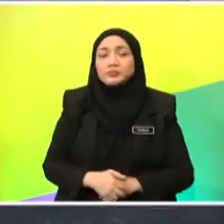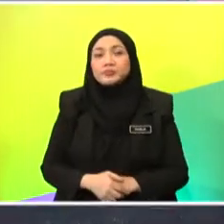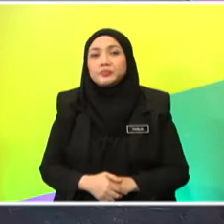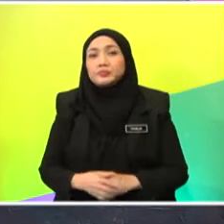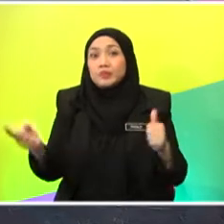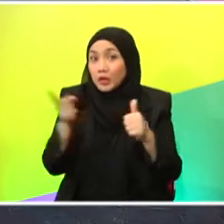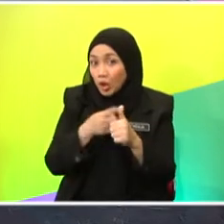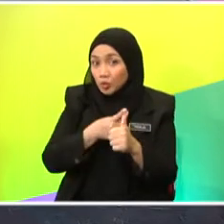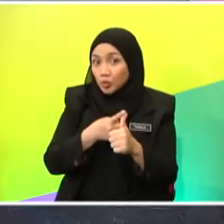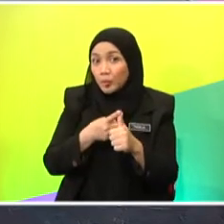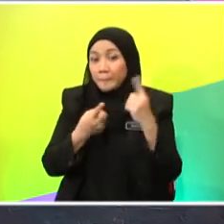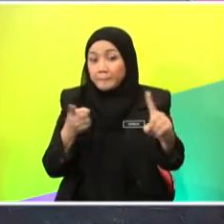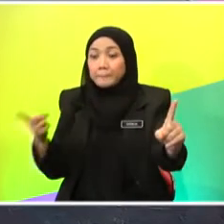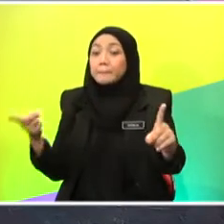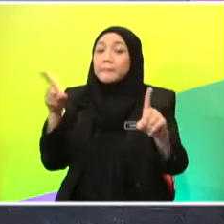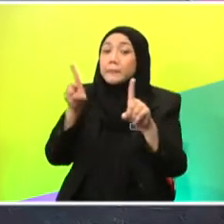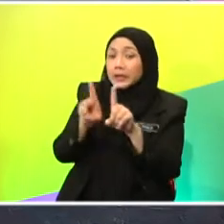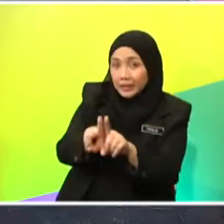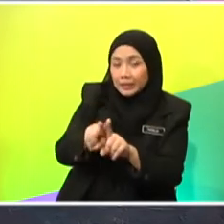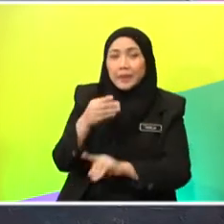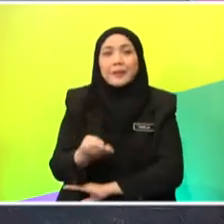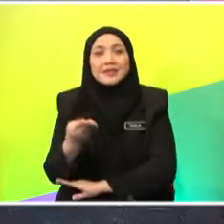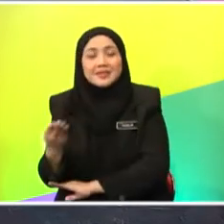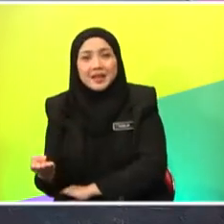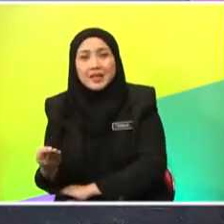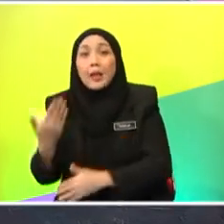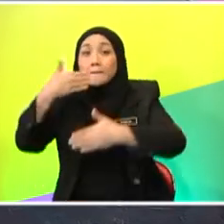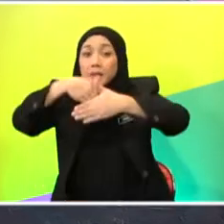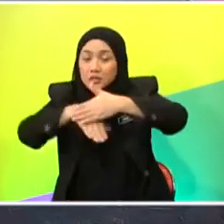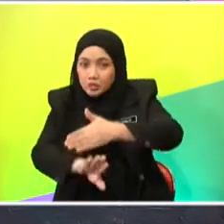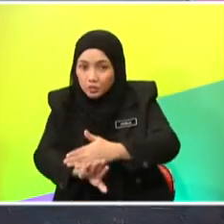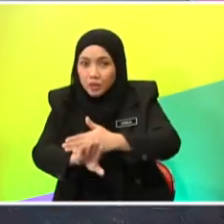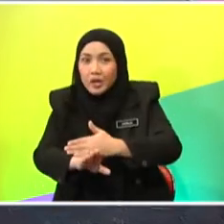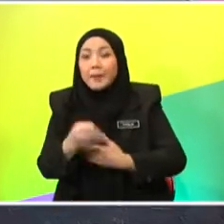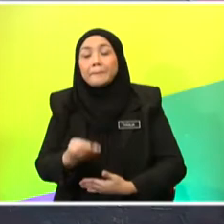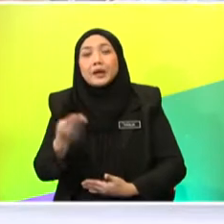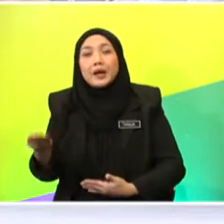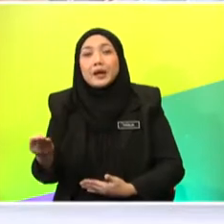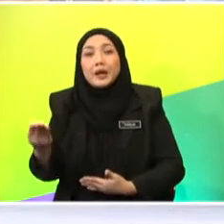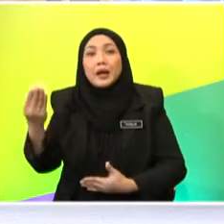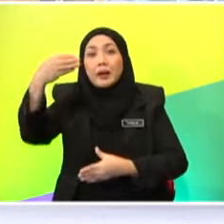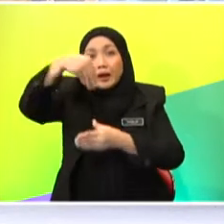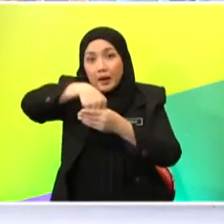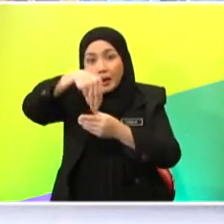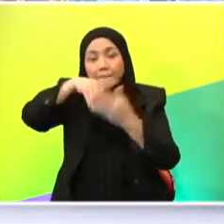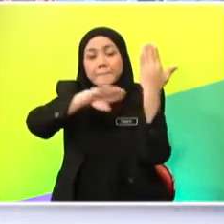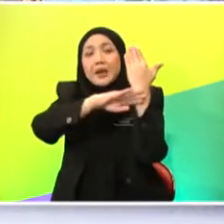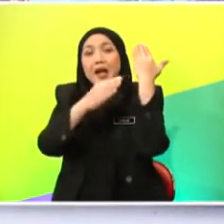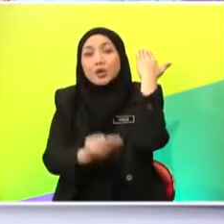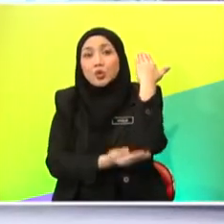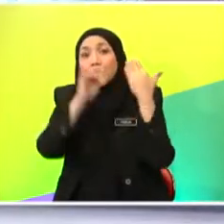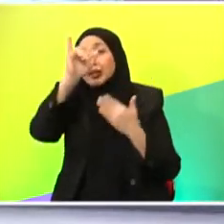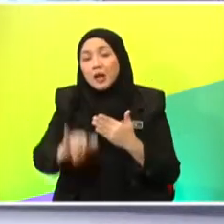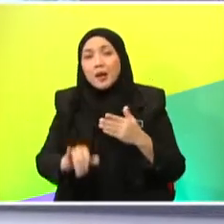padankan Azzam padankan atau pemasukan objek contoh itik ke dalam bakul inti